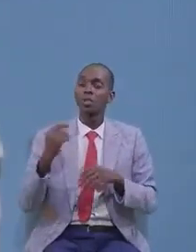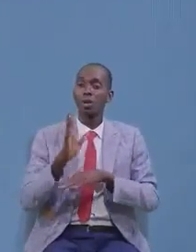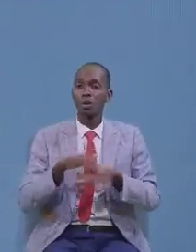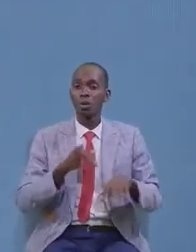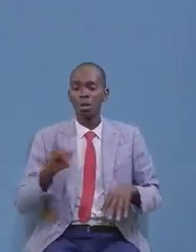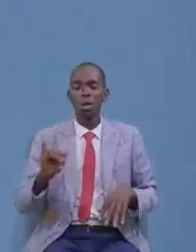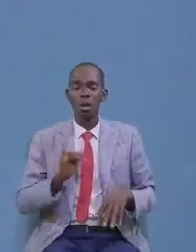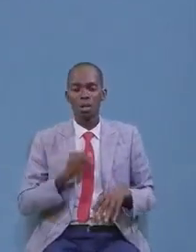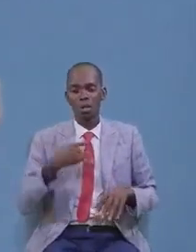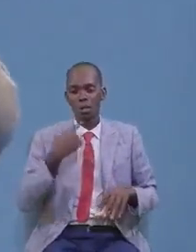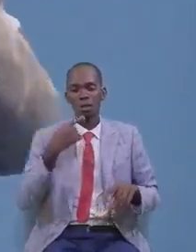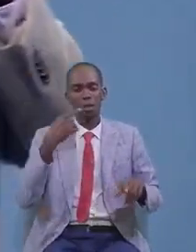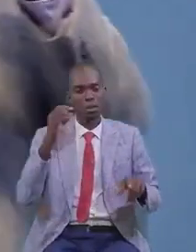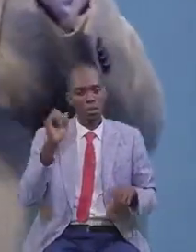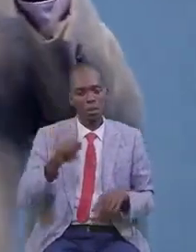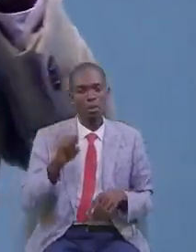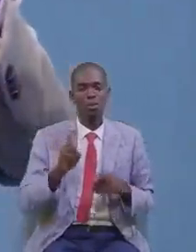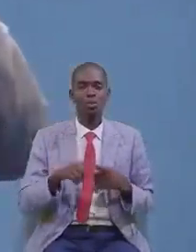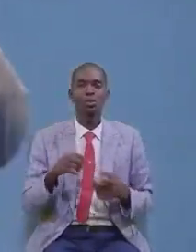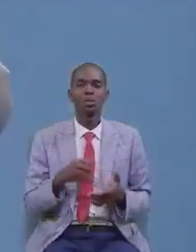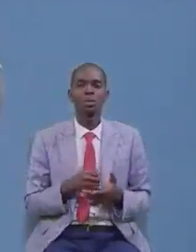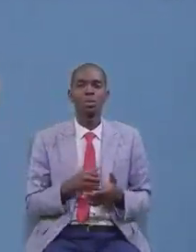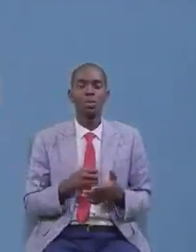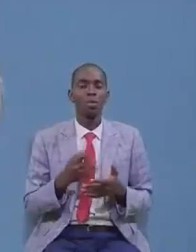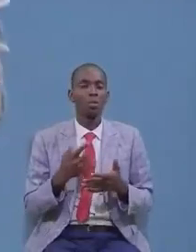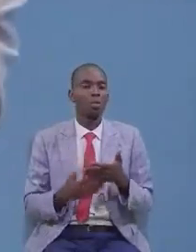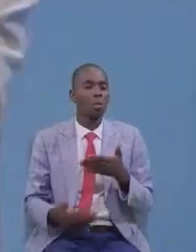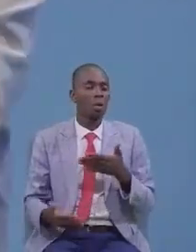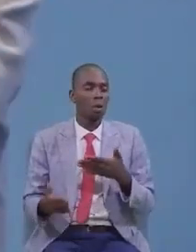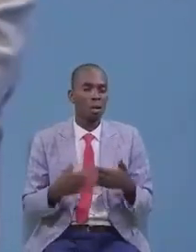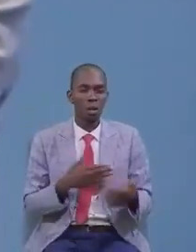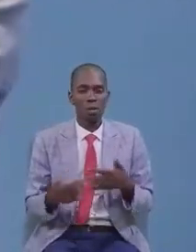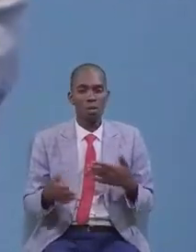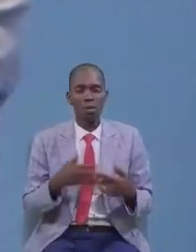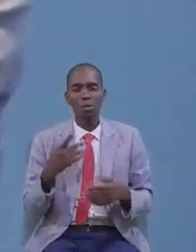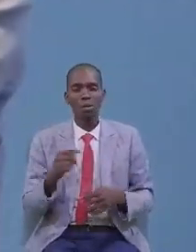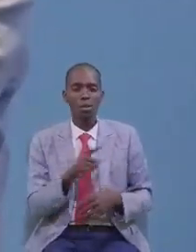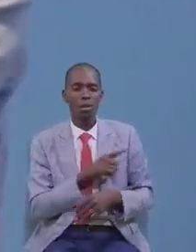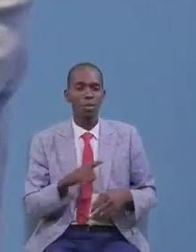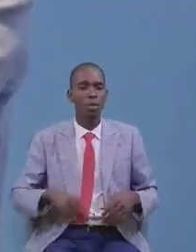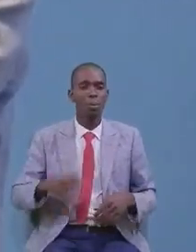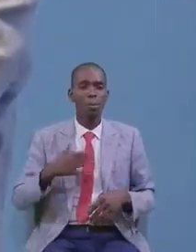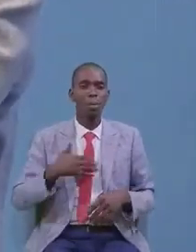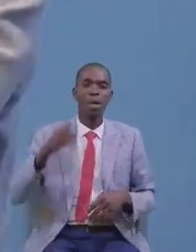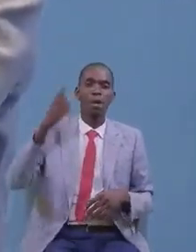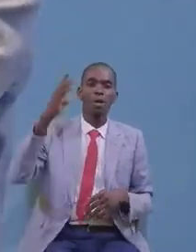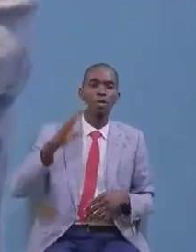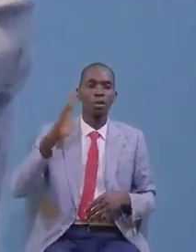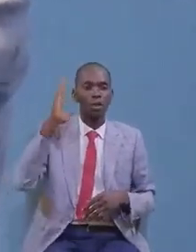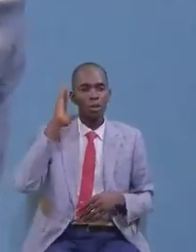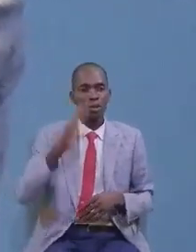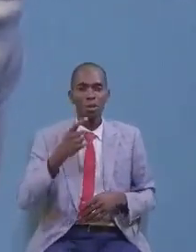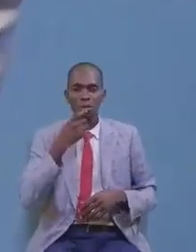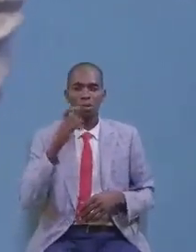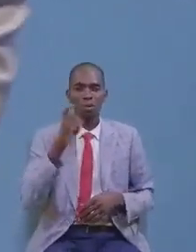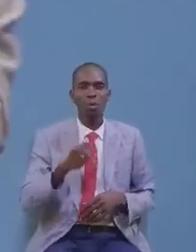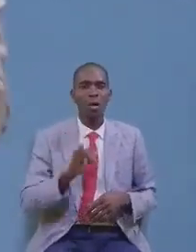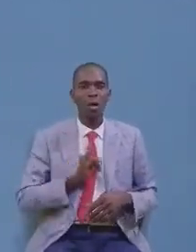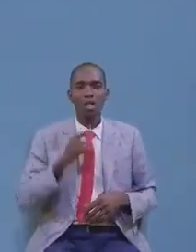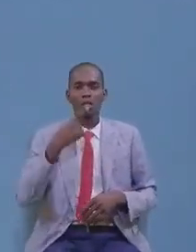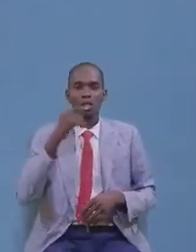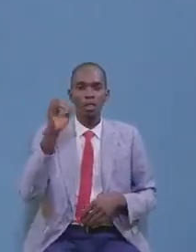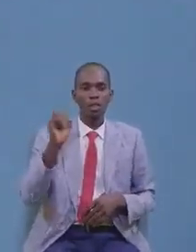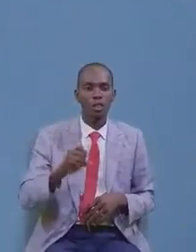say yes. నాకు పిలుపు ఇవ్వండి, నేను అవును అంటాను. Whatsoever the Lord my God shall command, I say yes